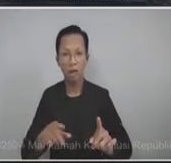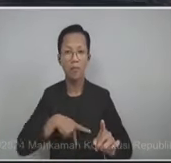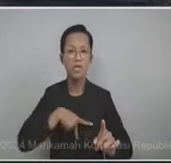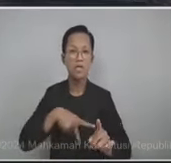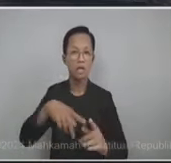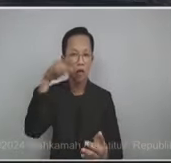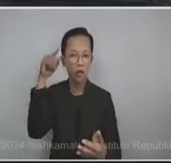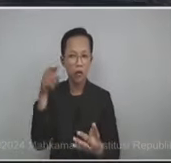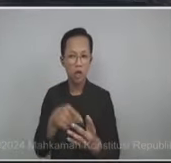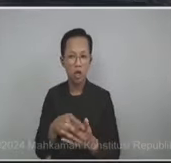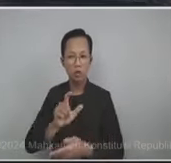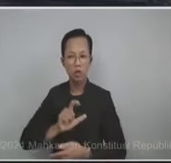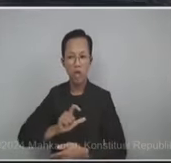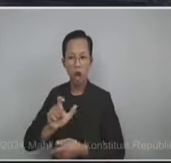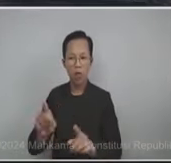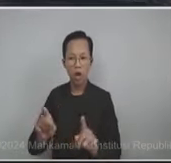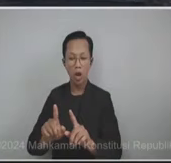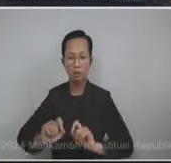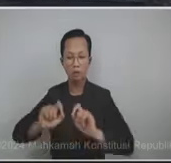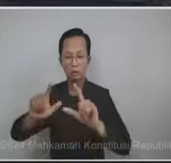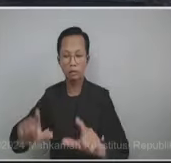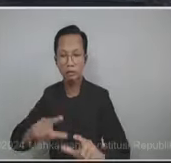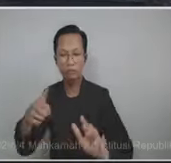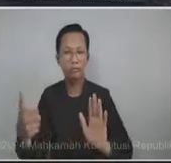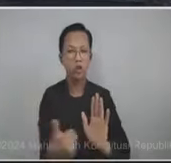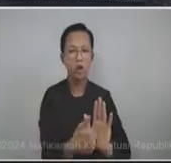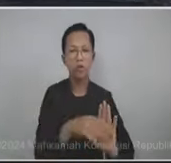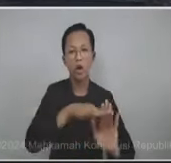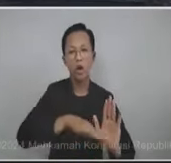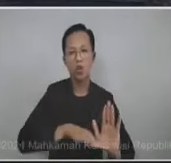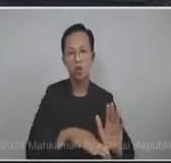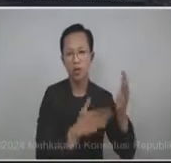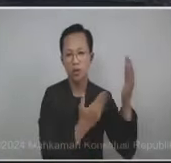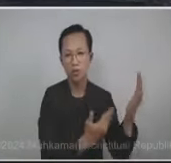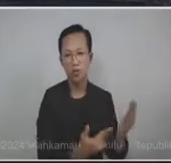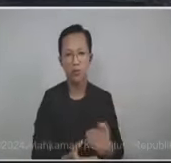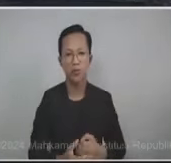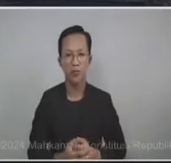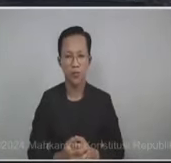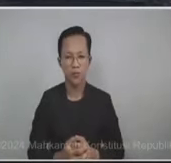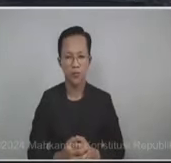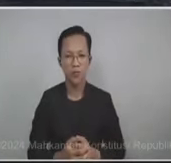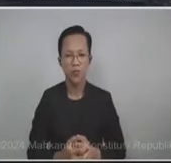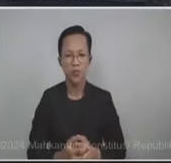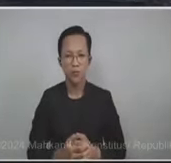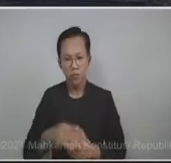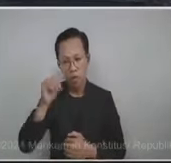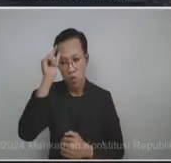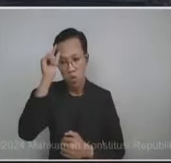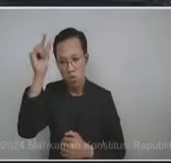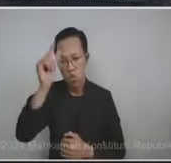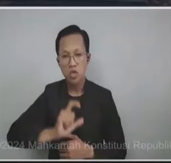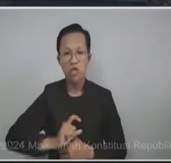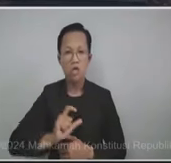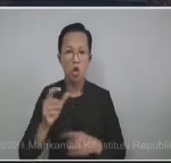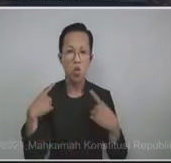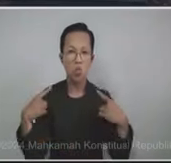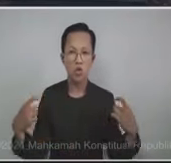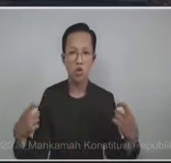calon jika telah memenuhi persatan sebagai berikut untuk mengusulkan calon gubernur dan calon wakil